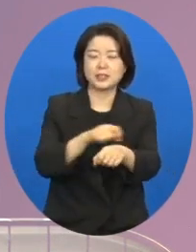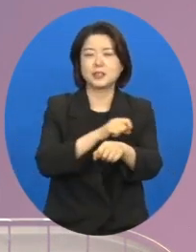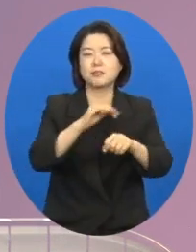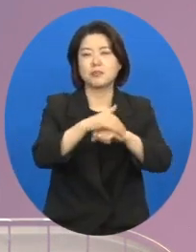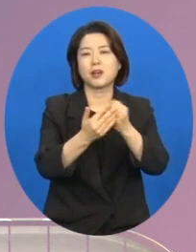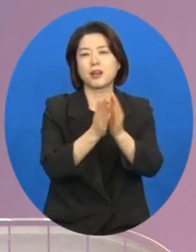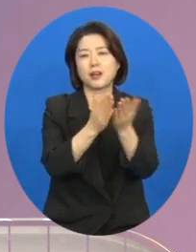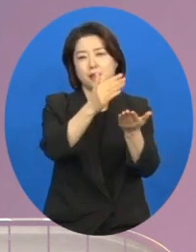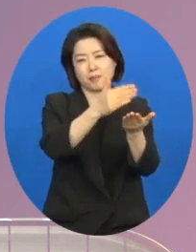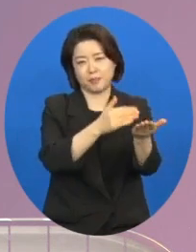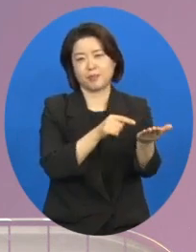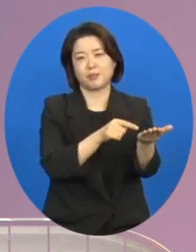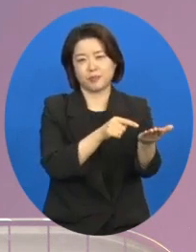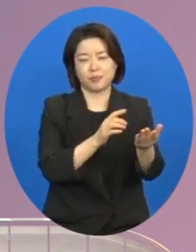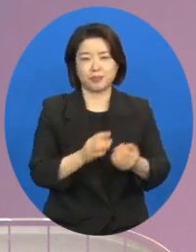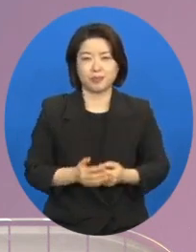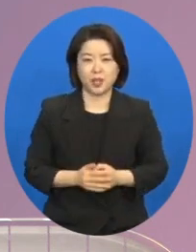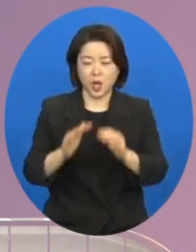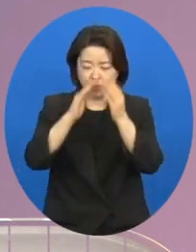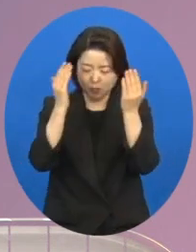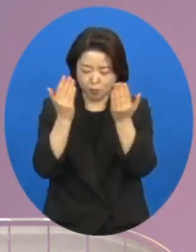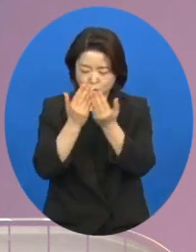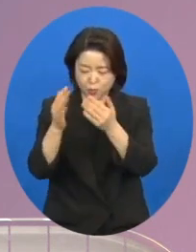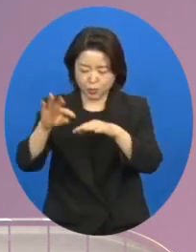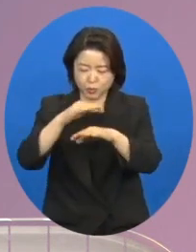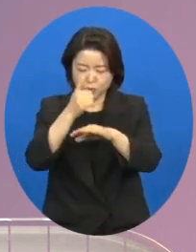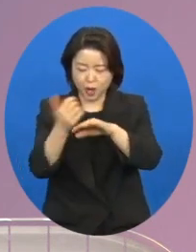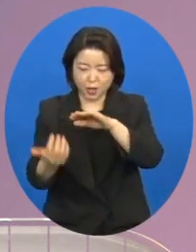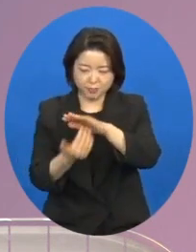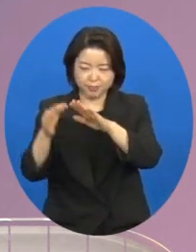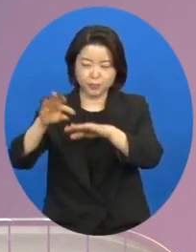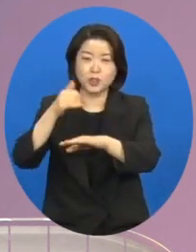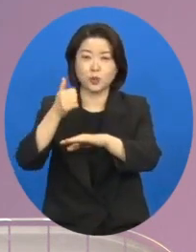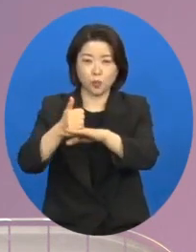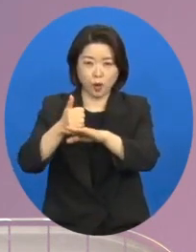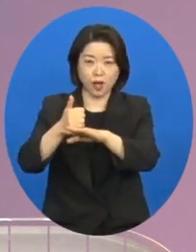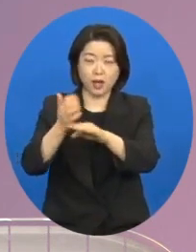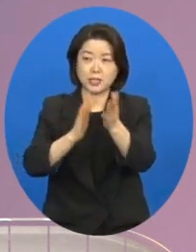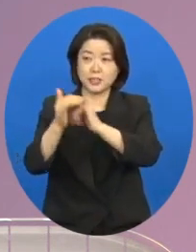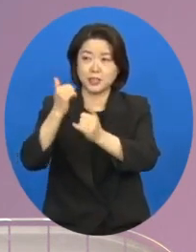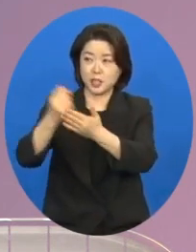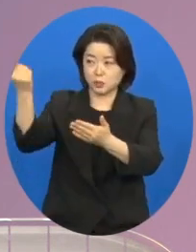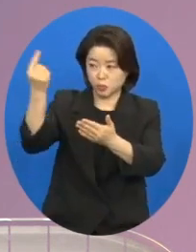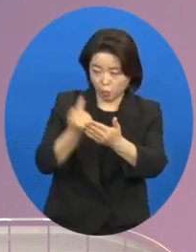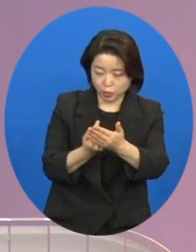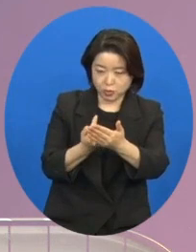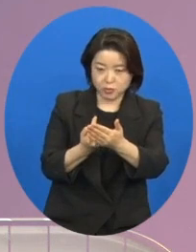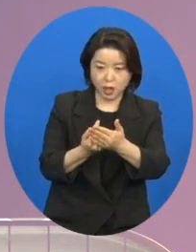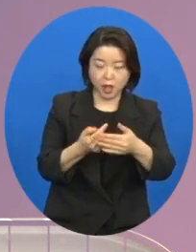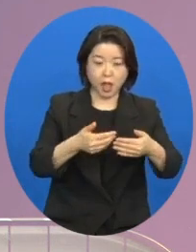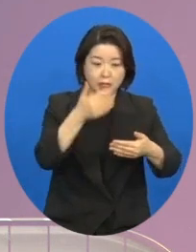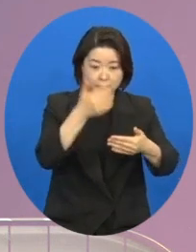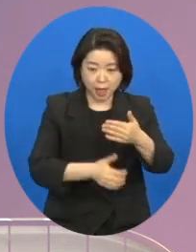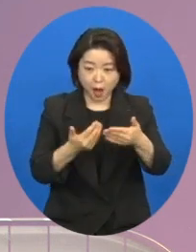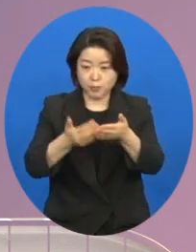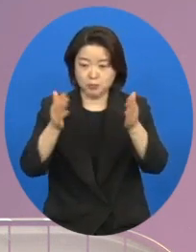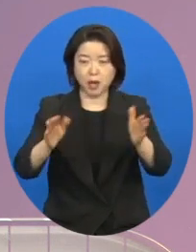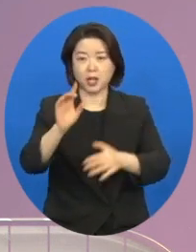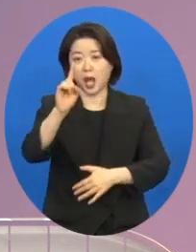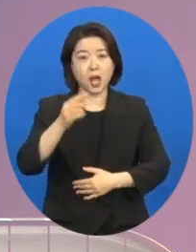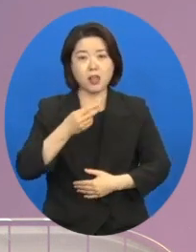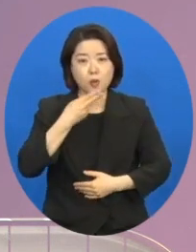본문이기도 합니다. 만왕의 왕이신 아기 예수님이 이 땅에 오셨을 때 빈 방이 없었습니다. 오늘 1절에